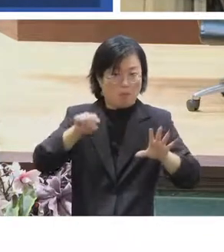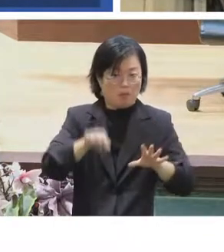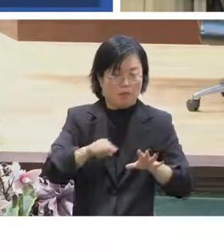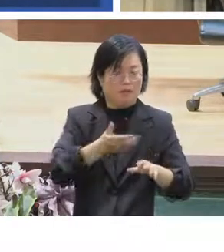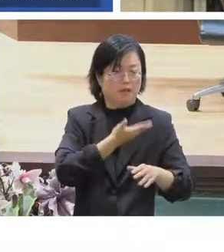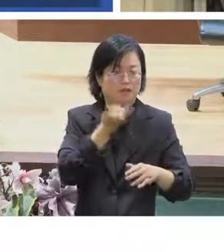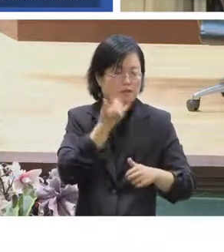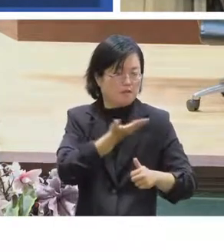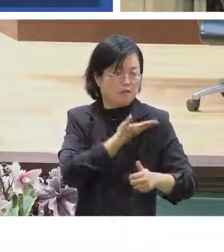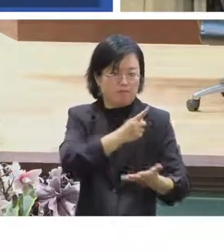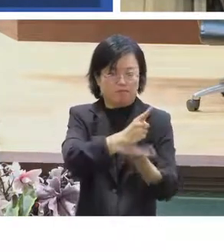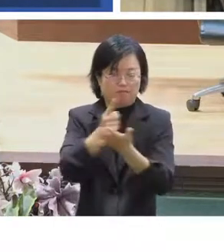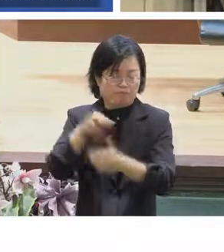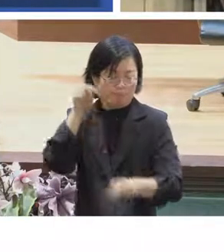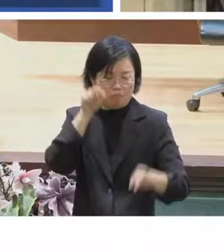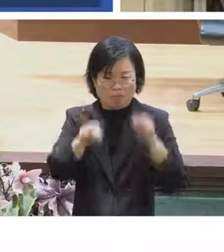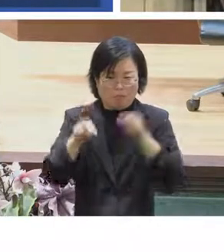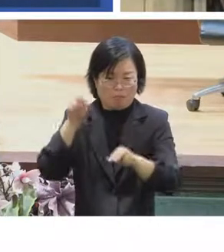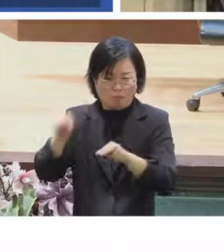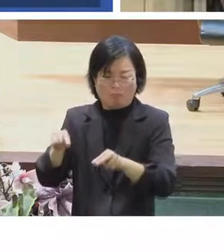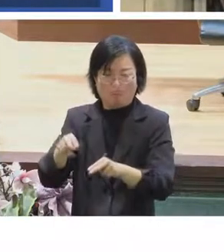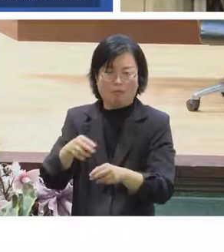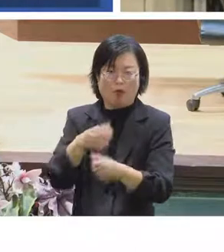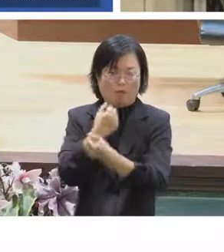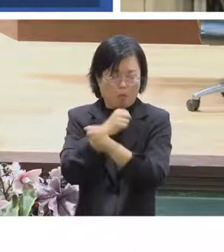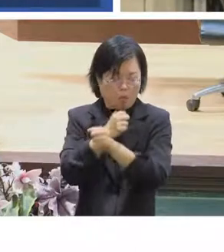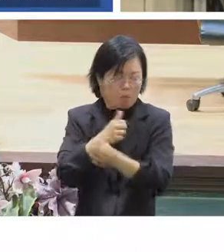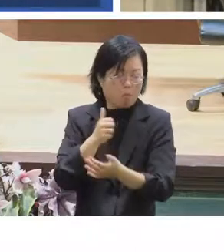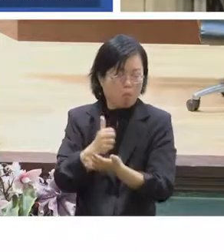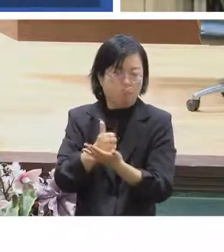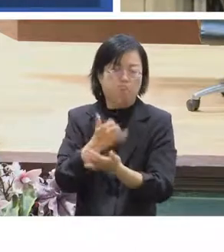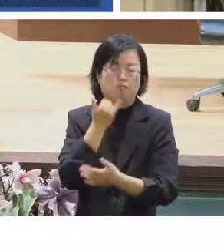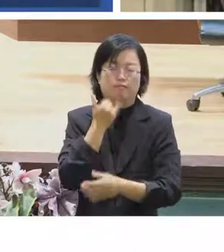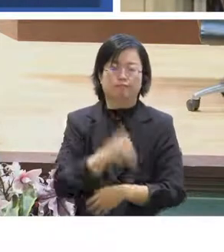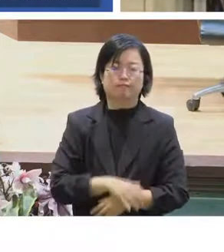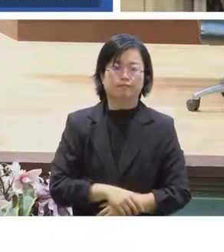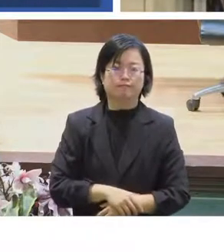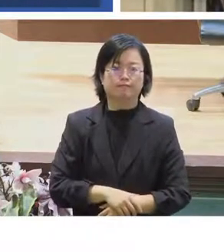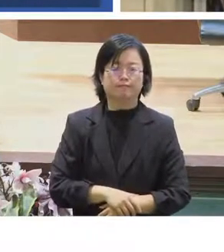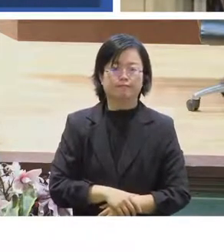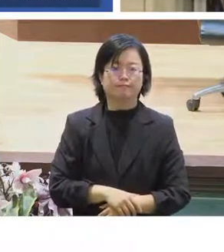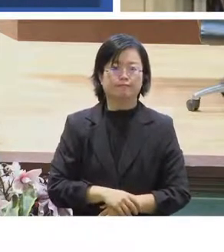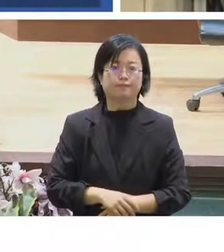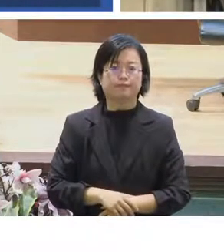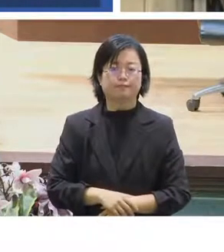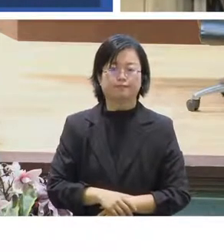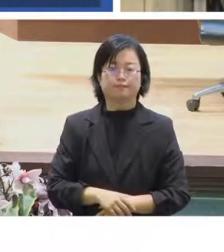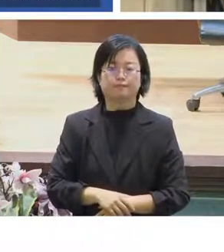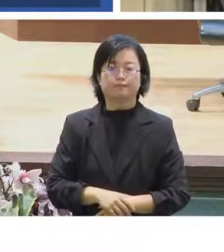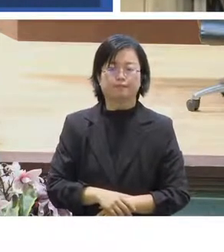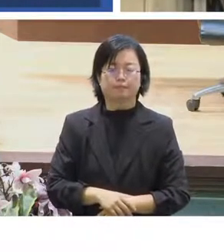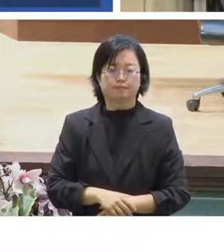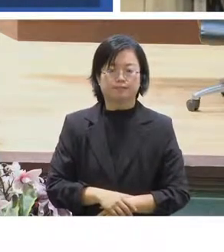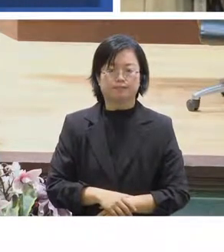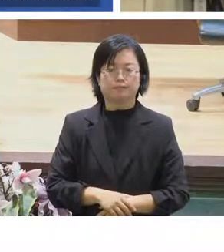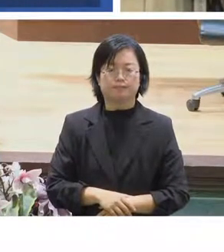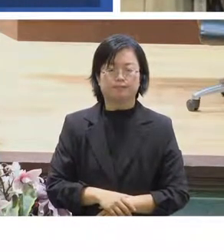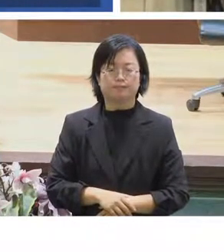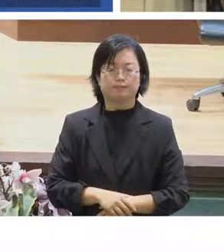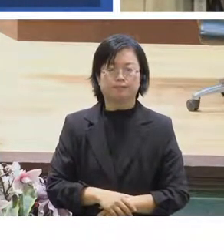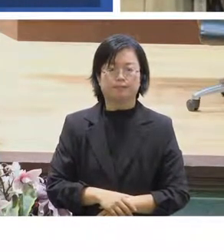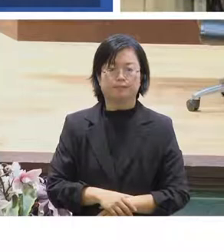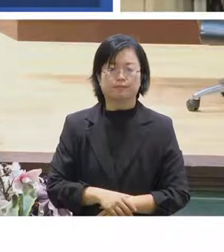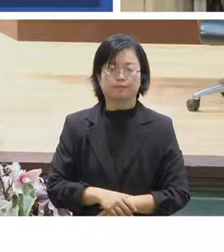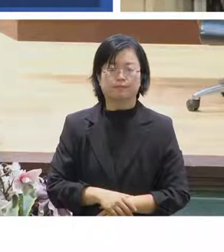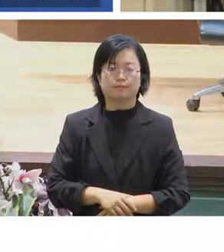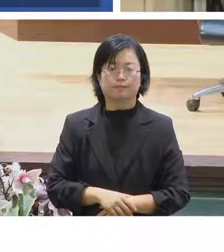问。那最大的就是说我们希望能够去影响谁呢？其实我想其实第一个是政府，